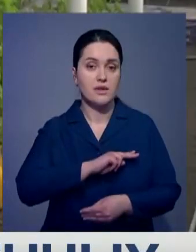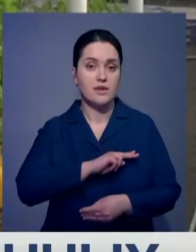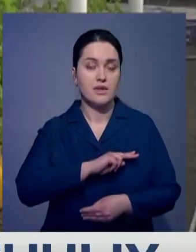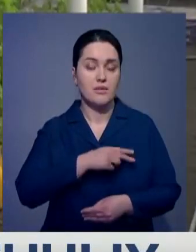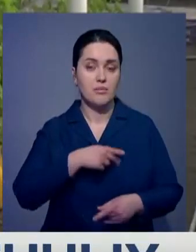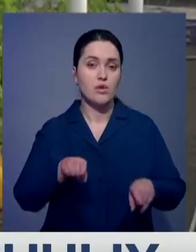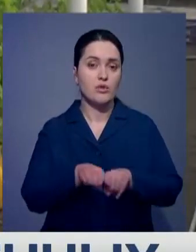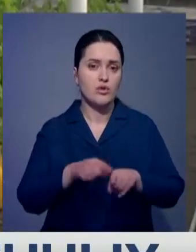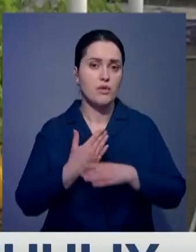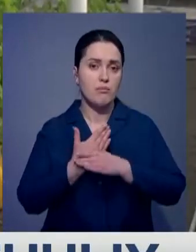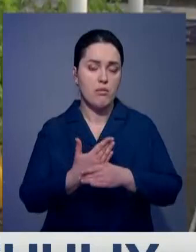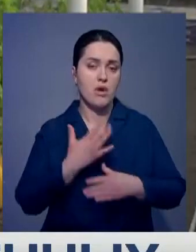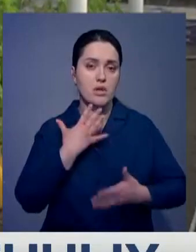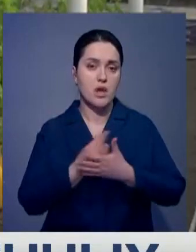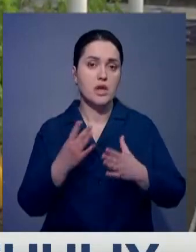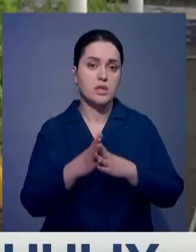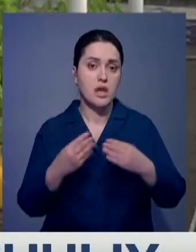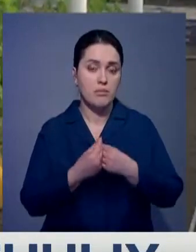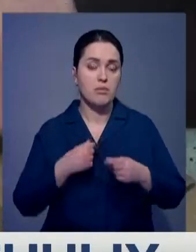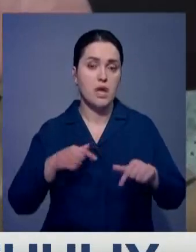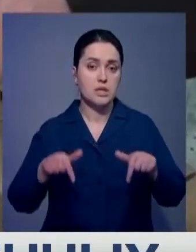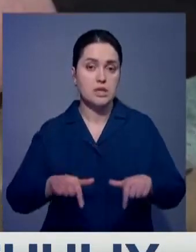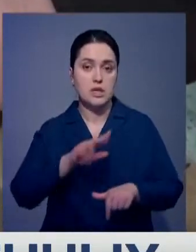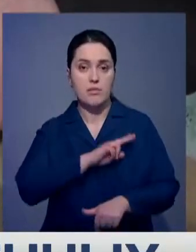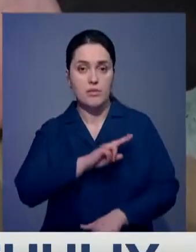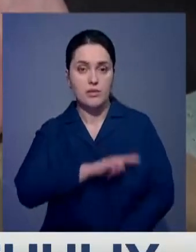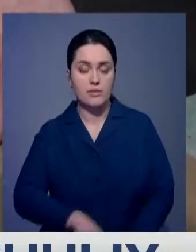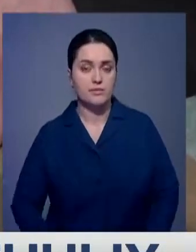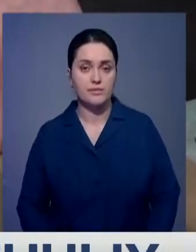мы тоже помогаем семьям, здесь работаем.